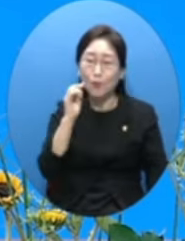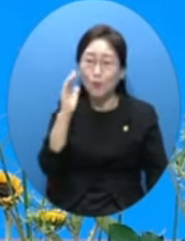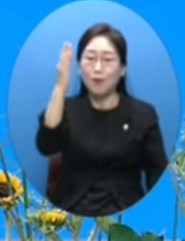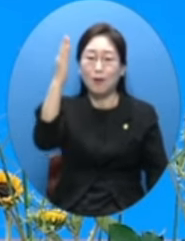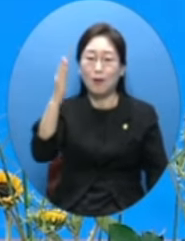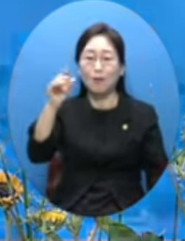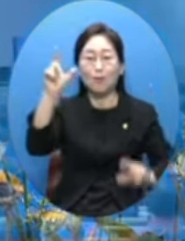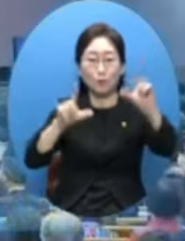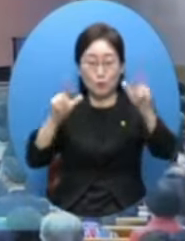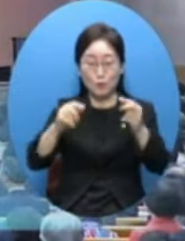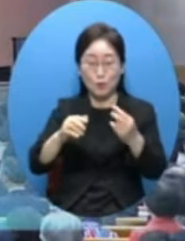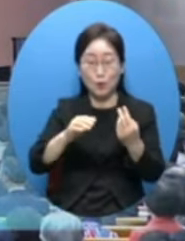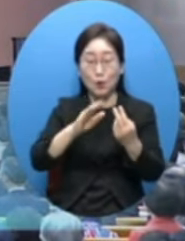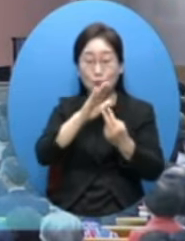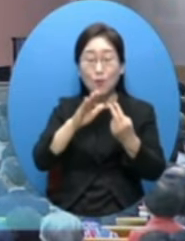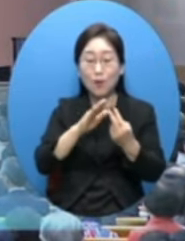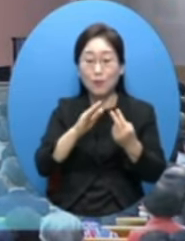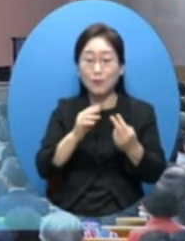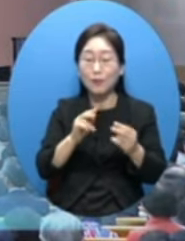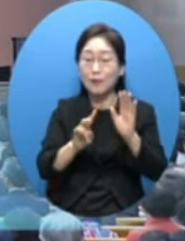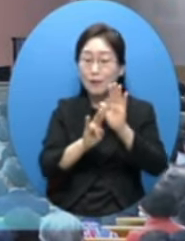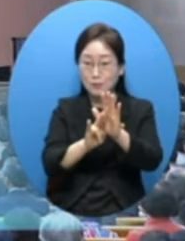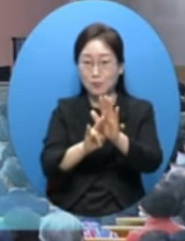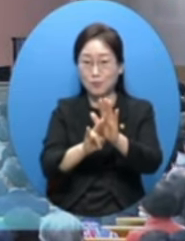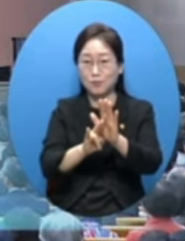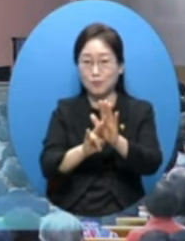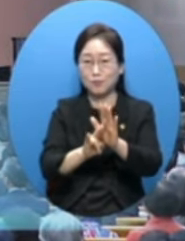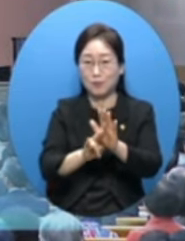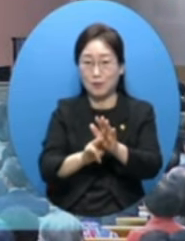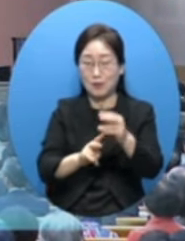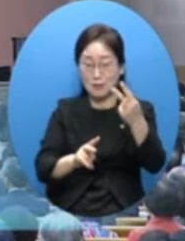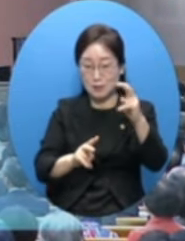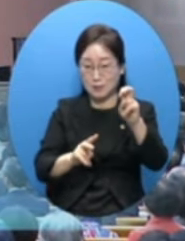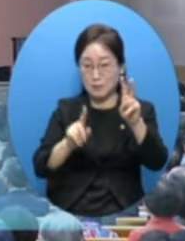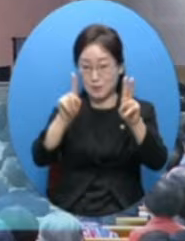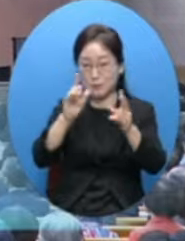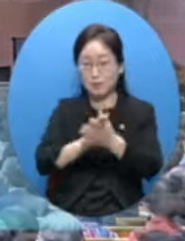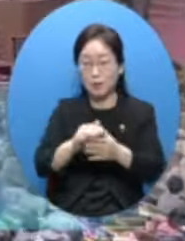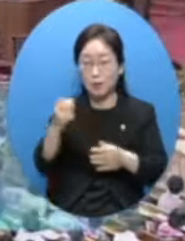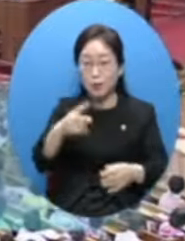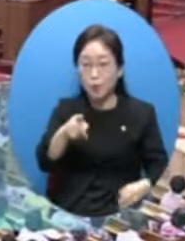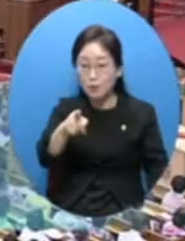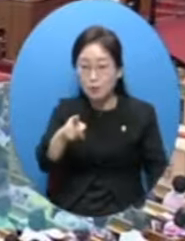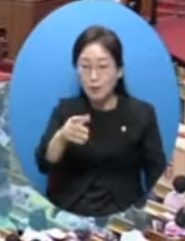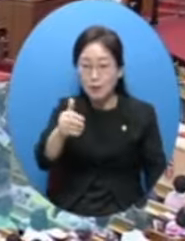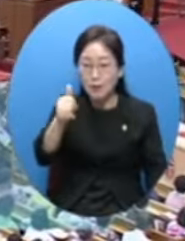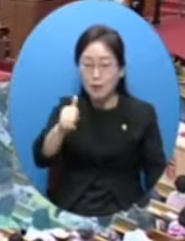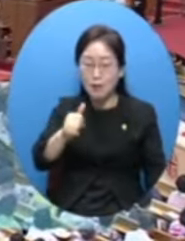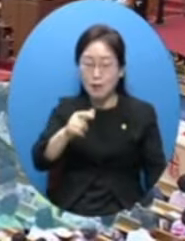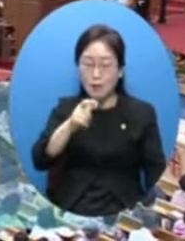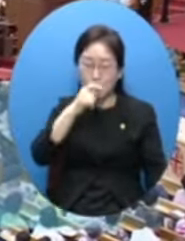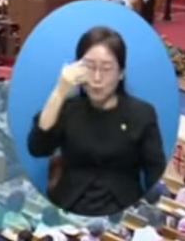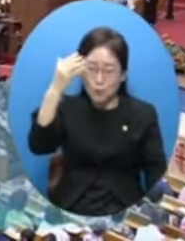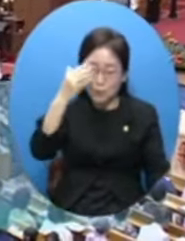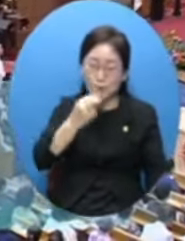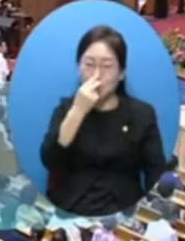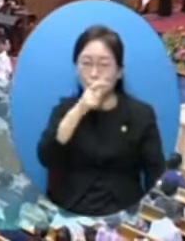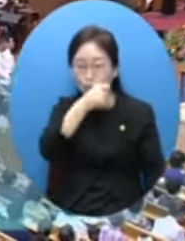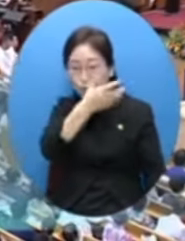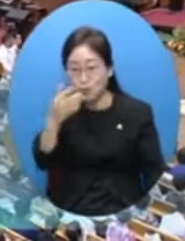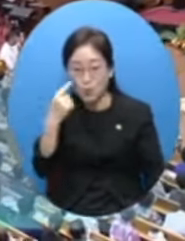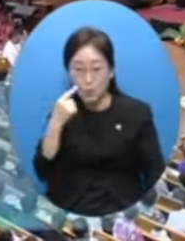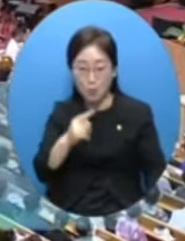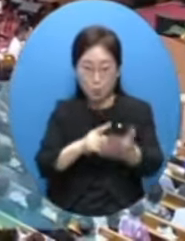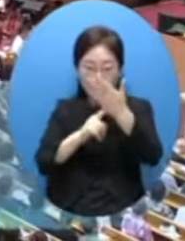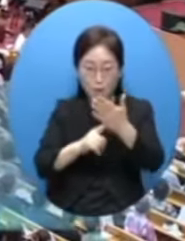요한계시록은 이렇게 설명합니다. 계시록 20장 1절 이하에 또 그가 수정같이 맑은 생명수의 강을 내게 보이니 하나님과